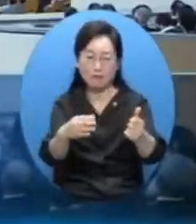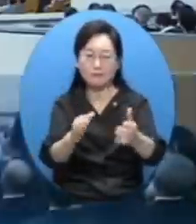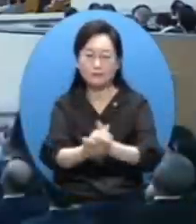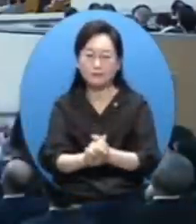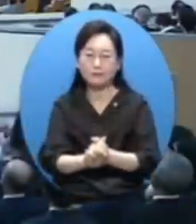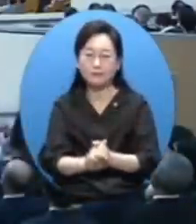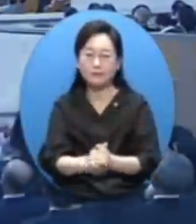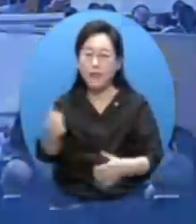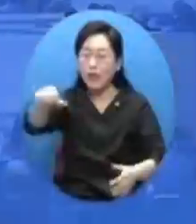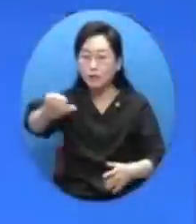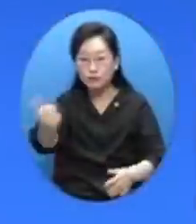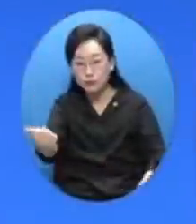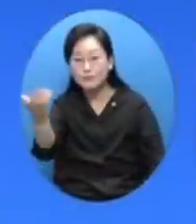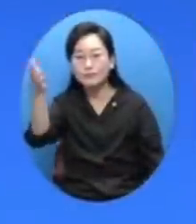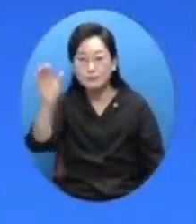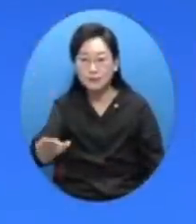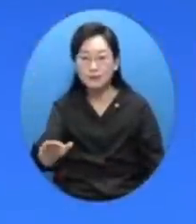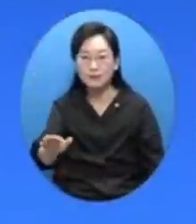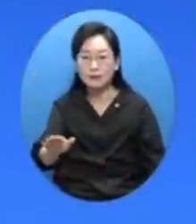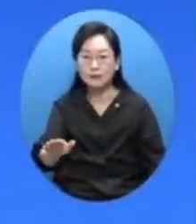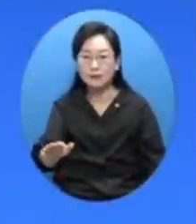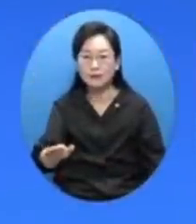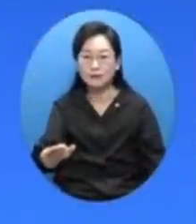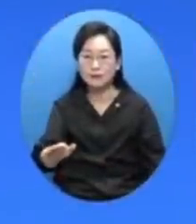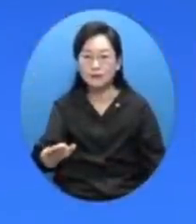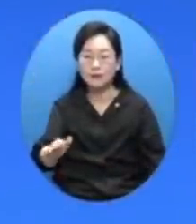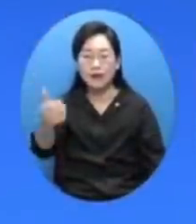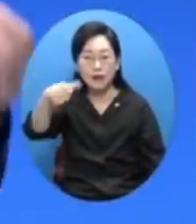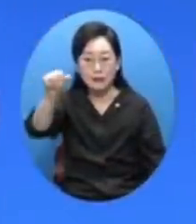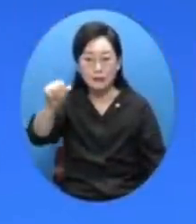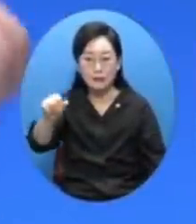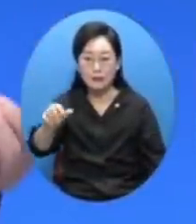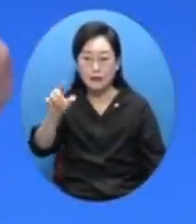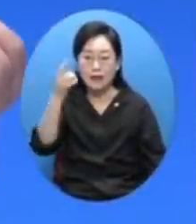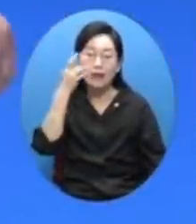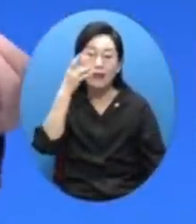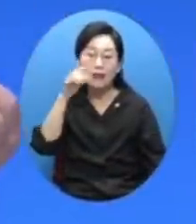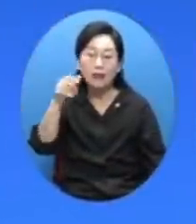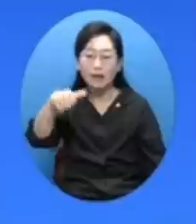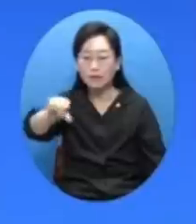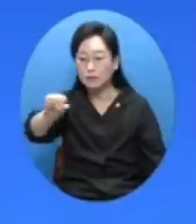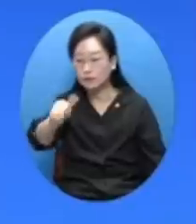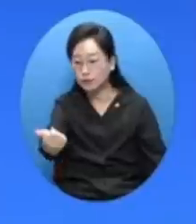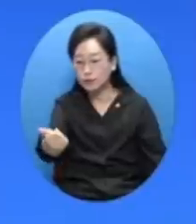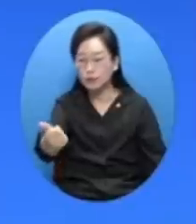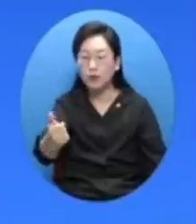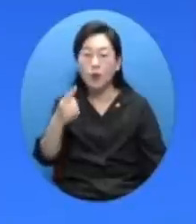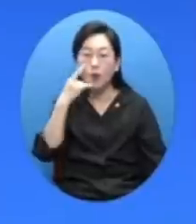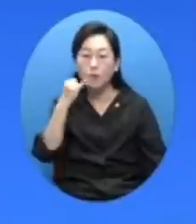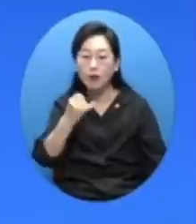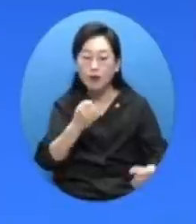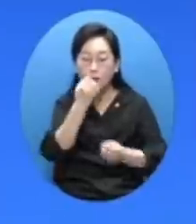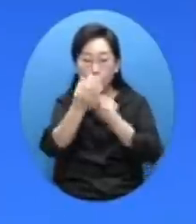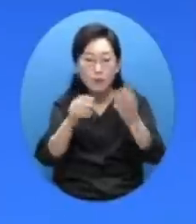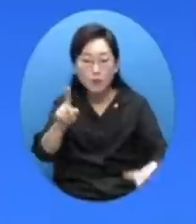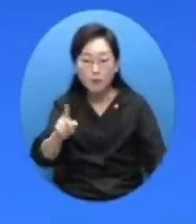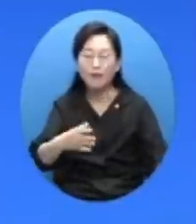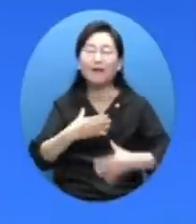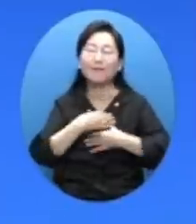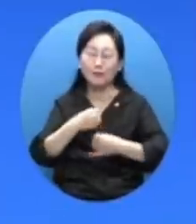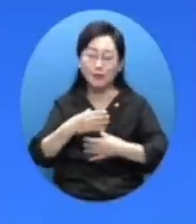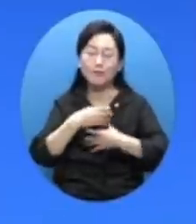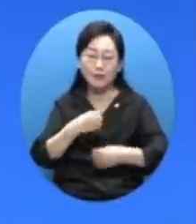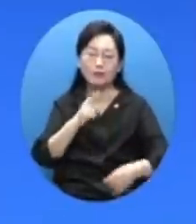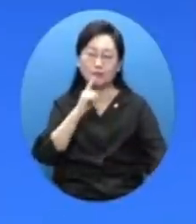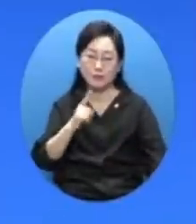자기 아들이 죽었는데 그 아들을 하나밖에 없는 아들을 잃은 엄마의 고백은 평안합니다